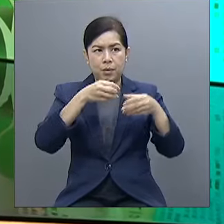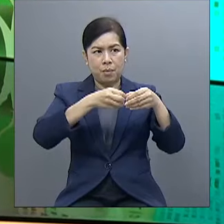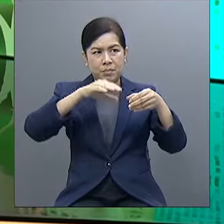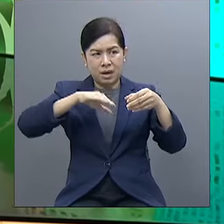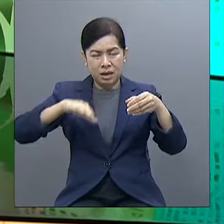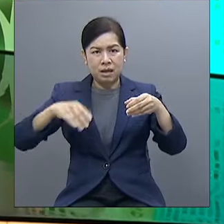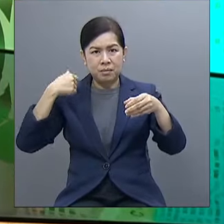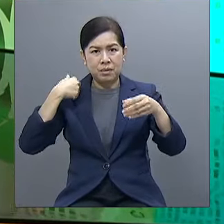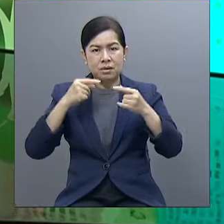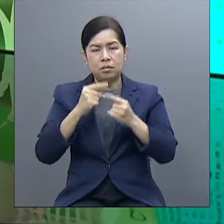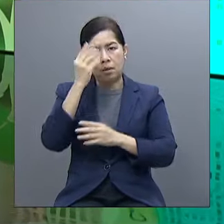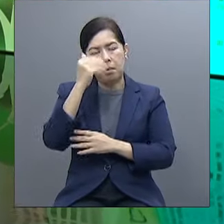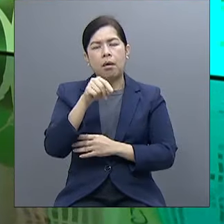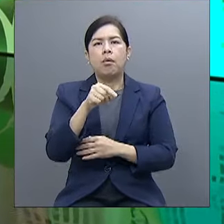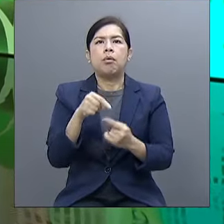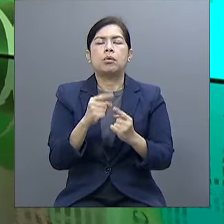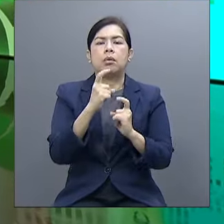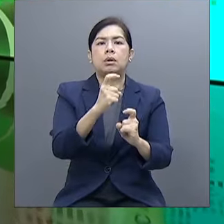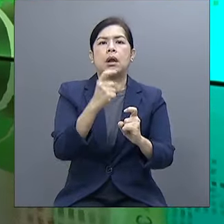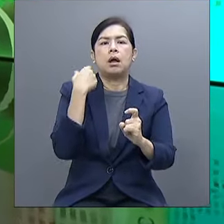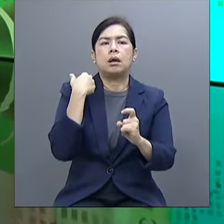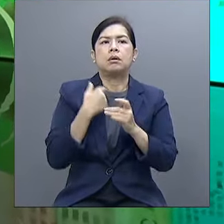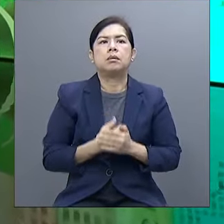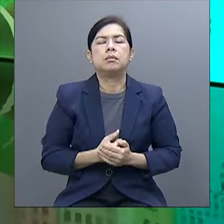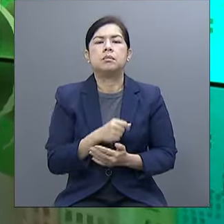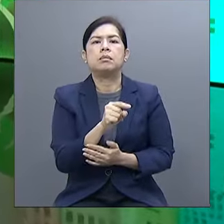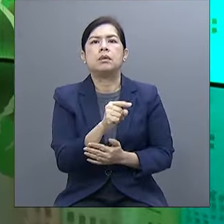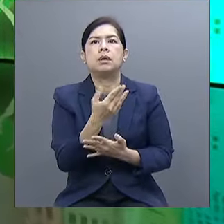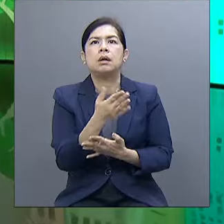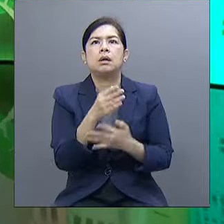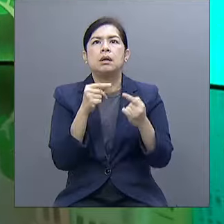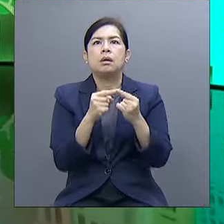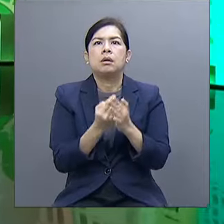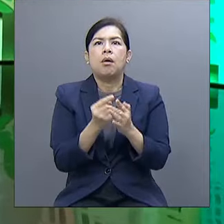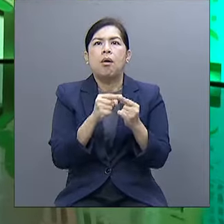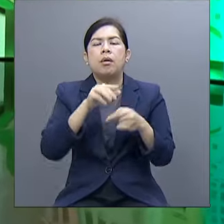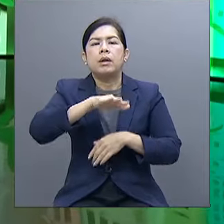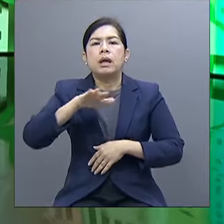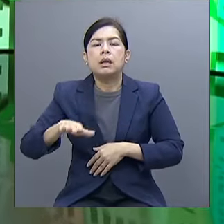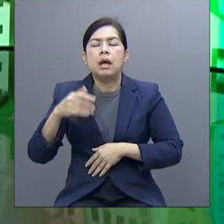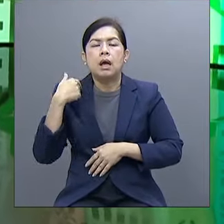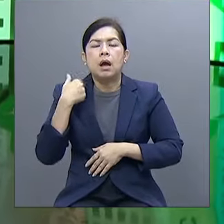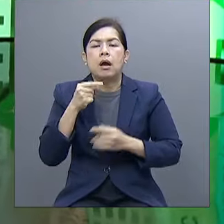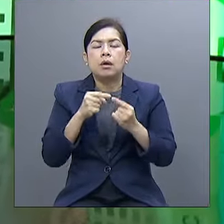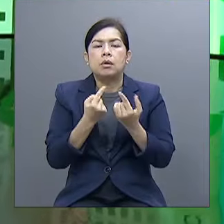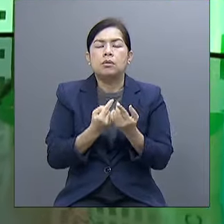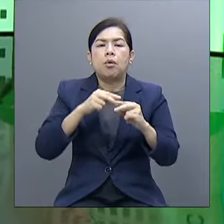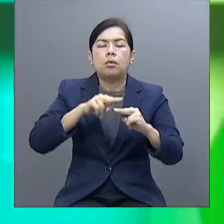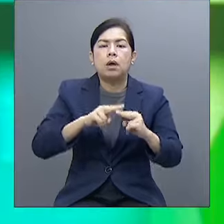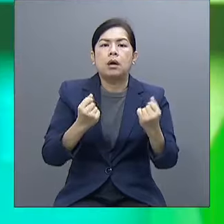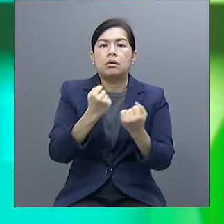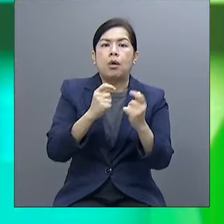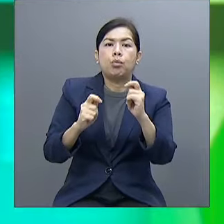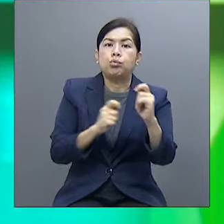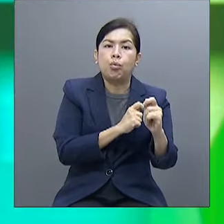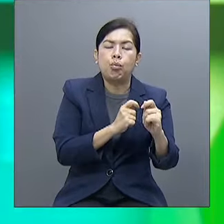างทีประสบอุบัติเหตุหรือบางทีเนี่ยอาจจะไม่ได้ เข า เรีย ก ว่าในรถตู ้ใช่ค่ะอันนี้เยอะมากคุณพ่อคุณแม่คือเขาก็อยากได้ความมั่น